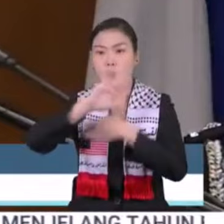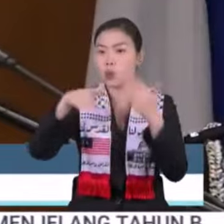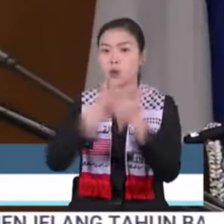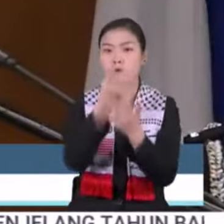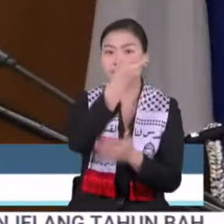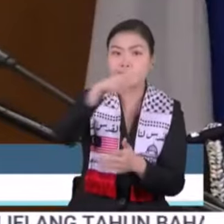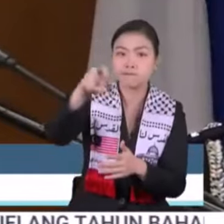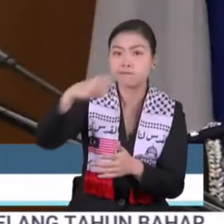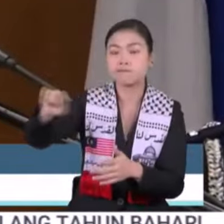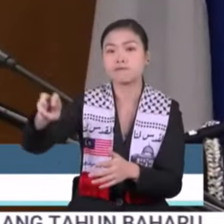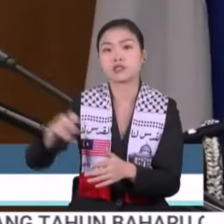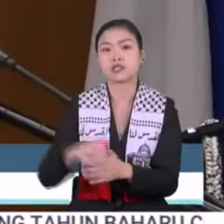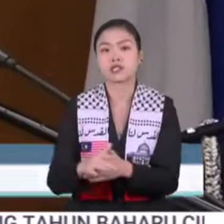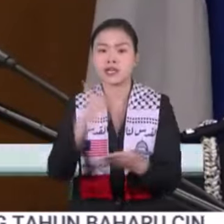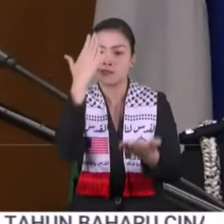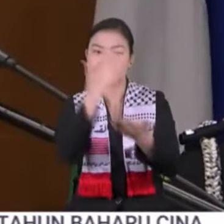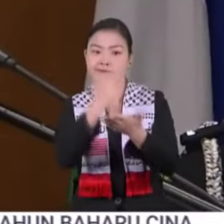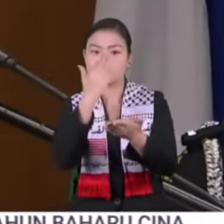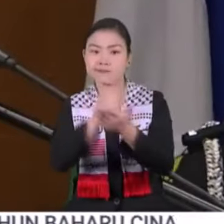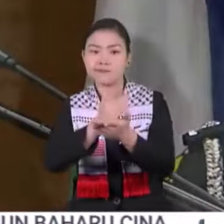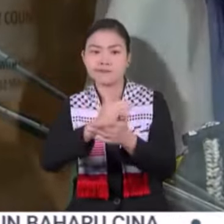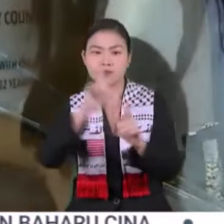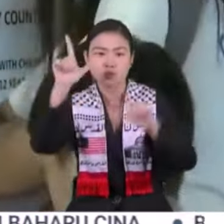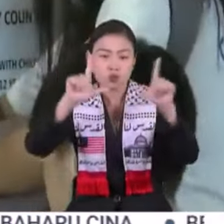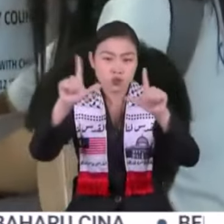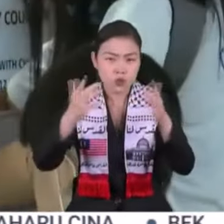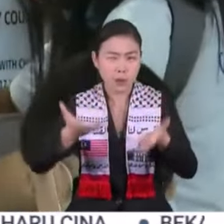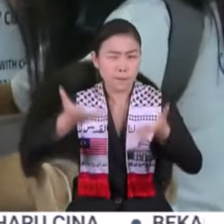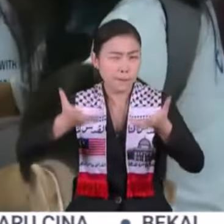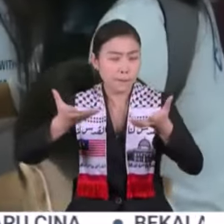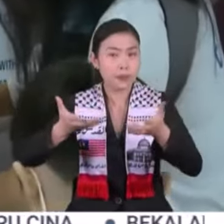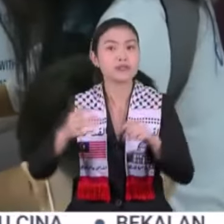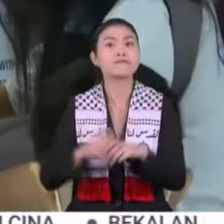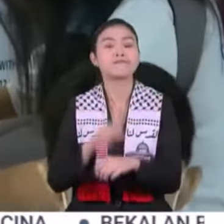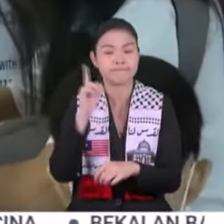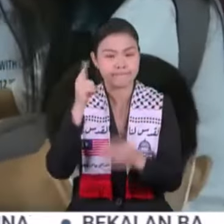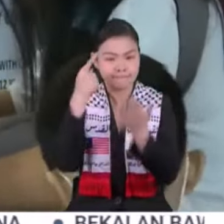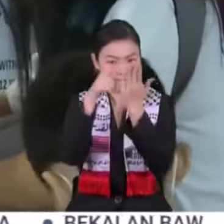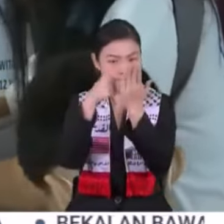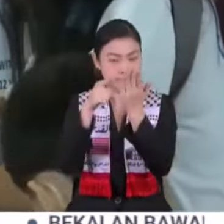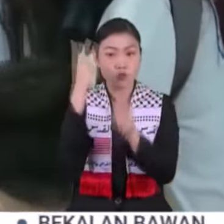kepada kenderaan berat dan pemeriksaan kgo juga akan dilaksana dua hari sebelum perayaan